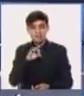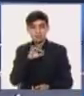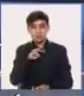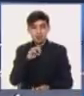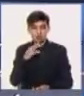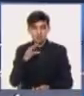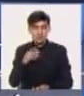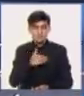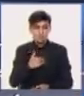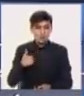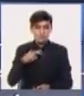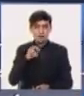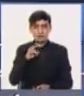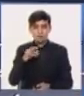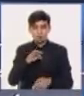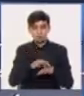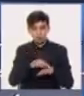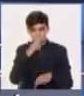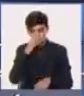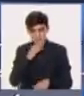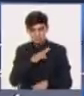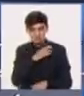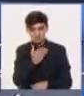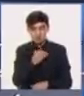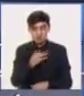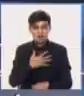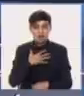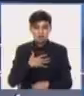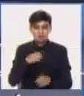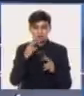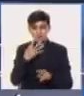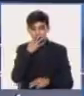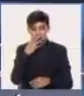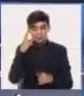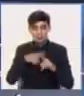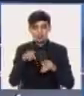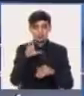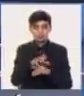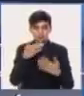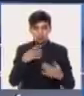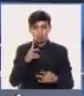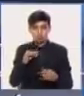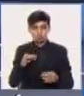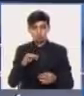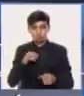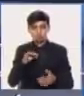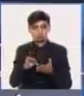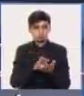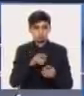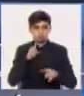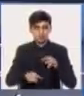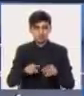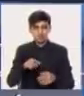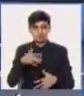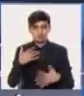жақты пневмониямен түскен әкесінің жағдайы өкпесін жасанды тыныс алу аппаратына қосқаннан кейін күрт нашарлап кеткенін айтады.